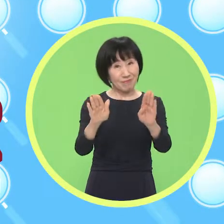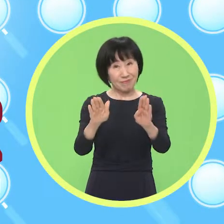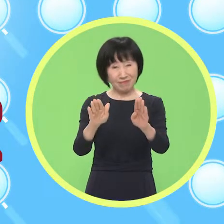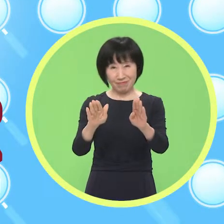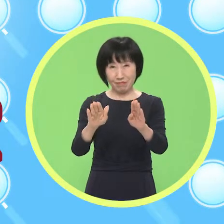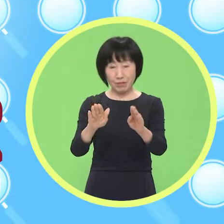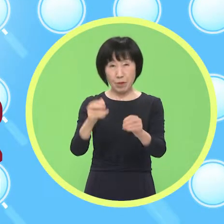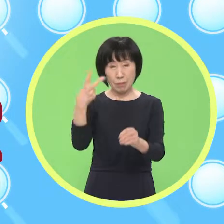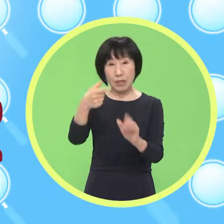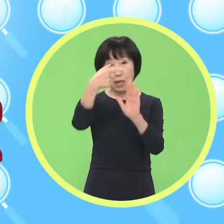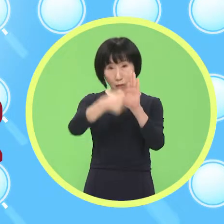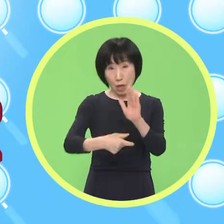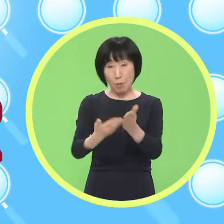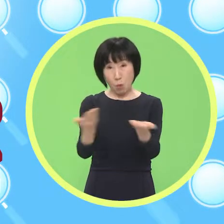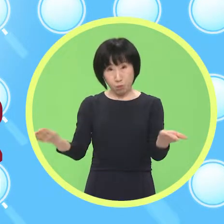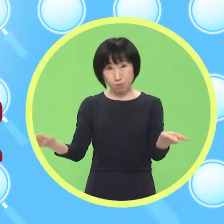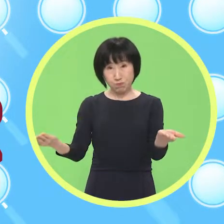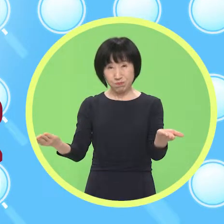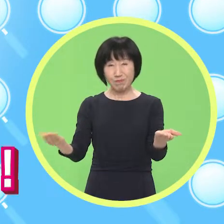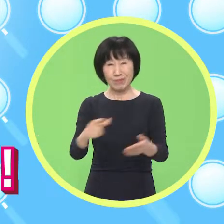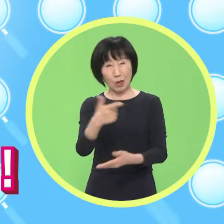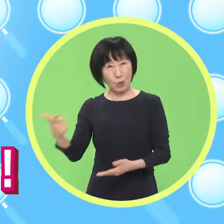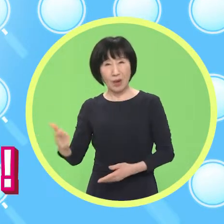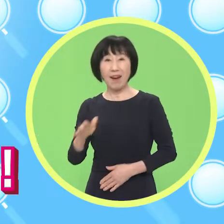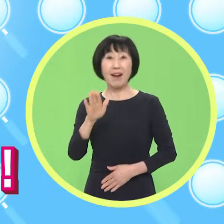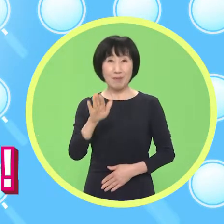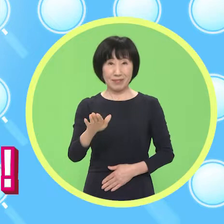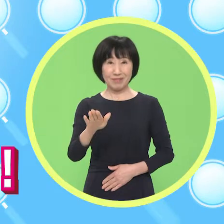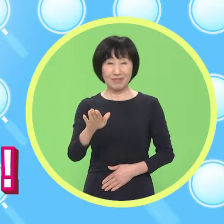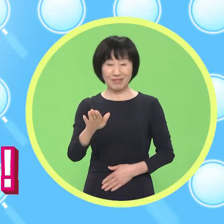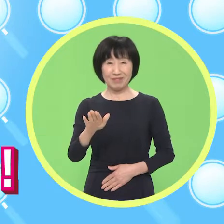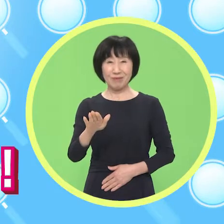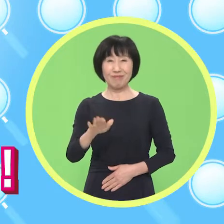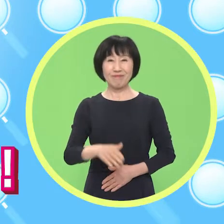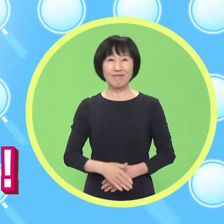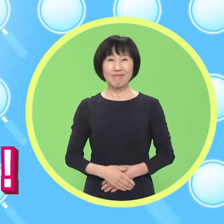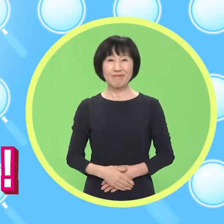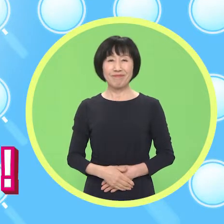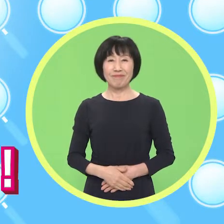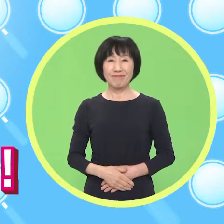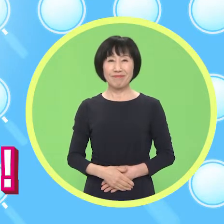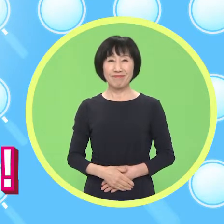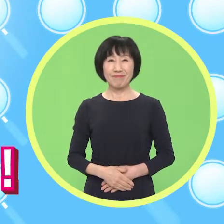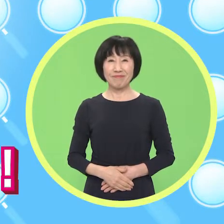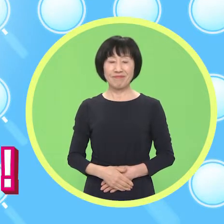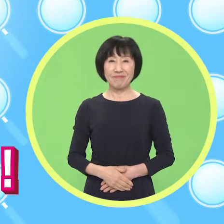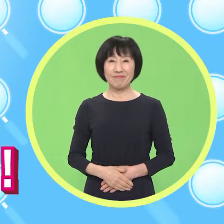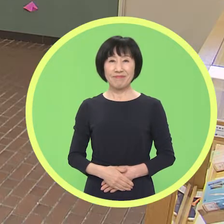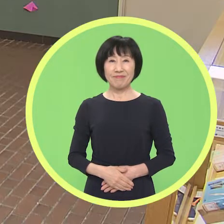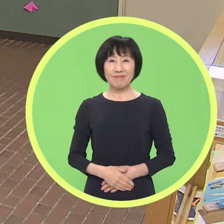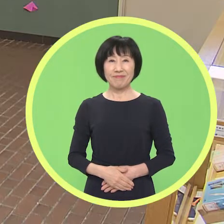会や昔をテーマにした本の展示などお楽しみが盛りだくさんなんです。